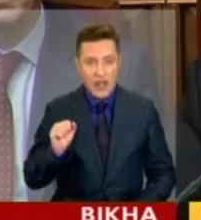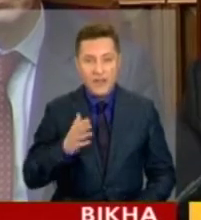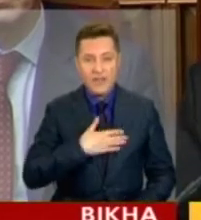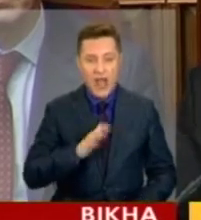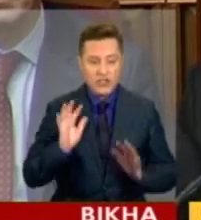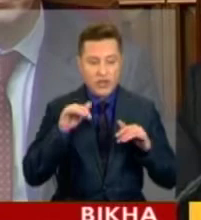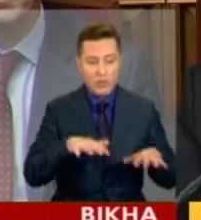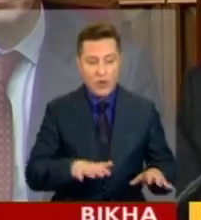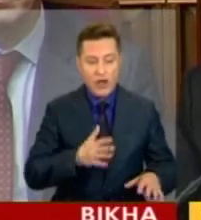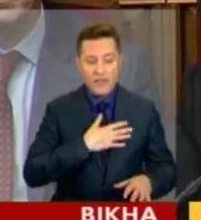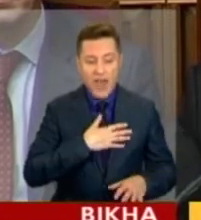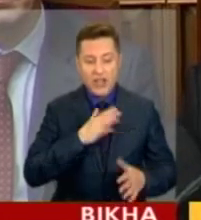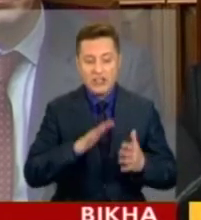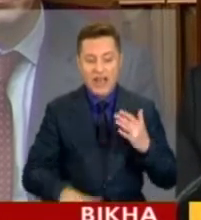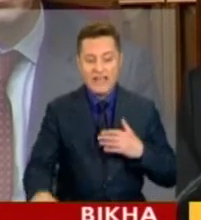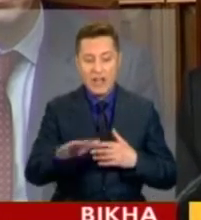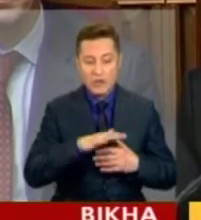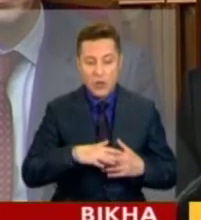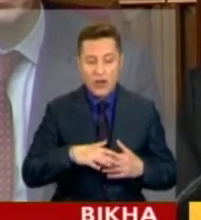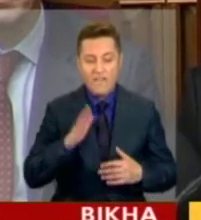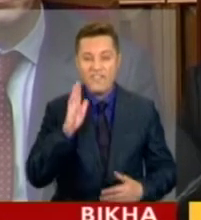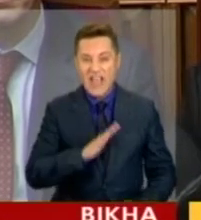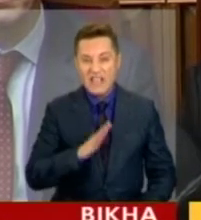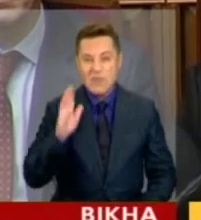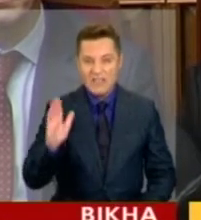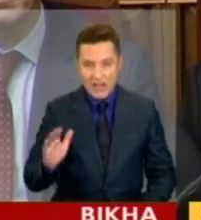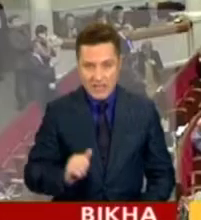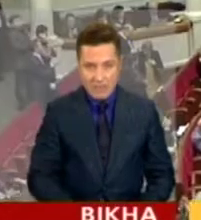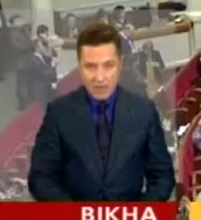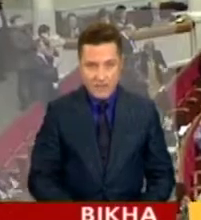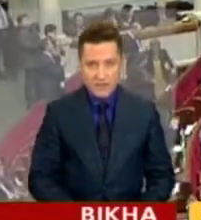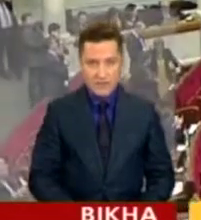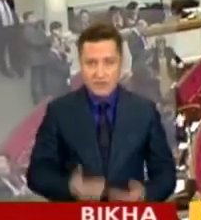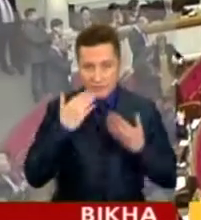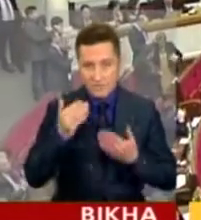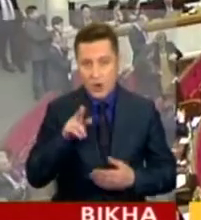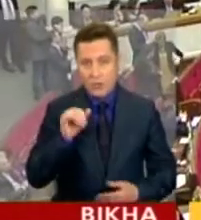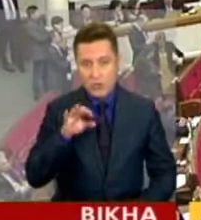море, це наша територія, Владимир Владимирович.